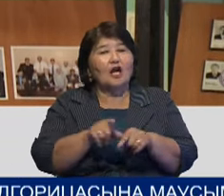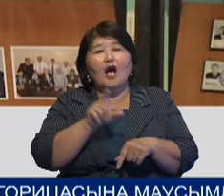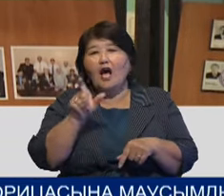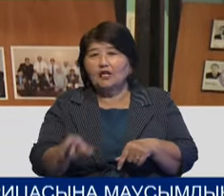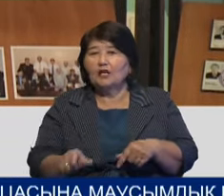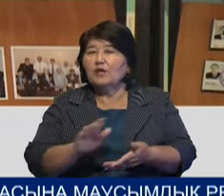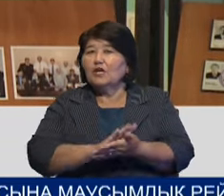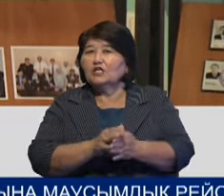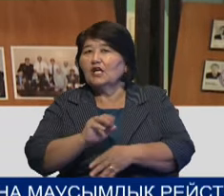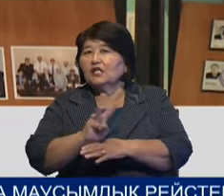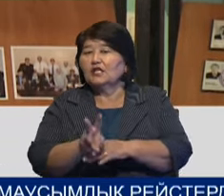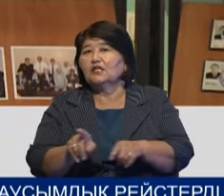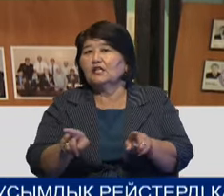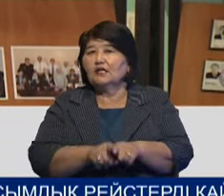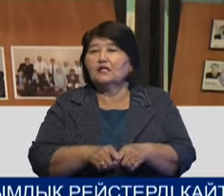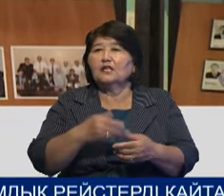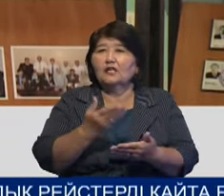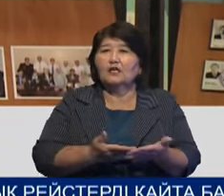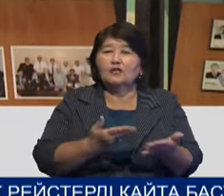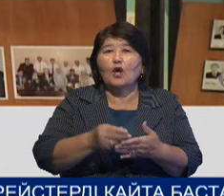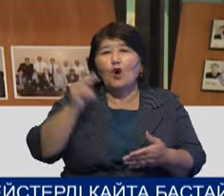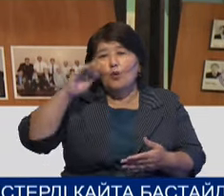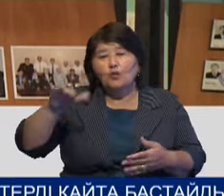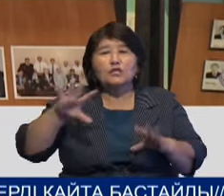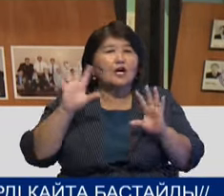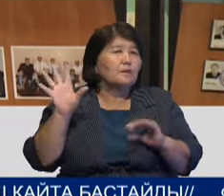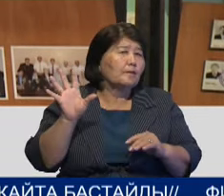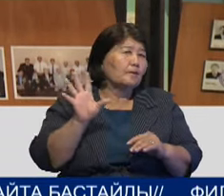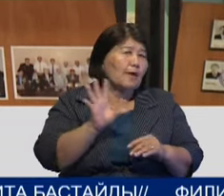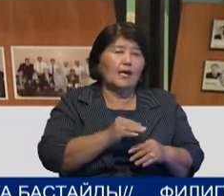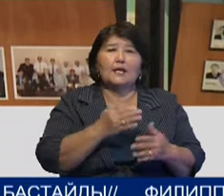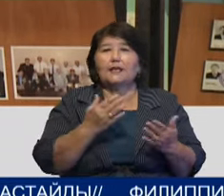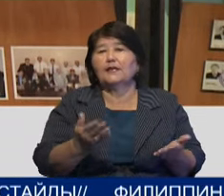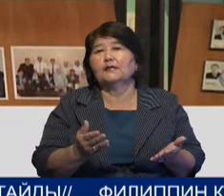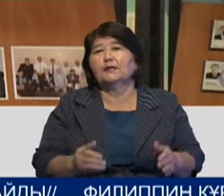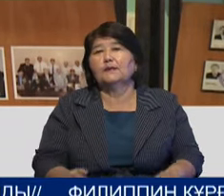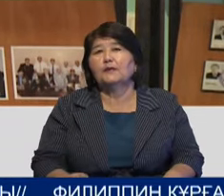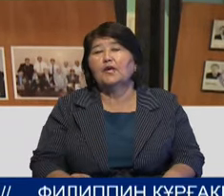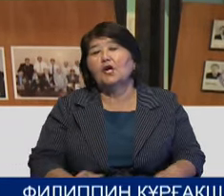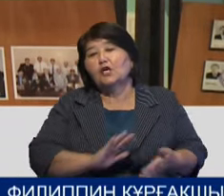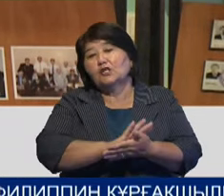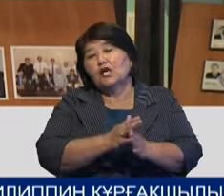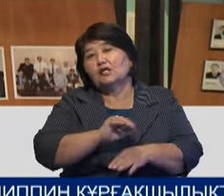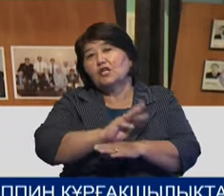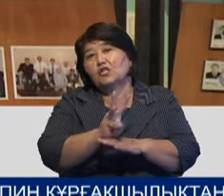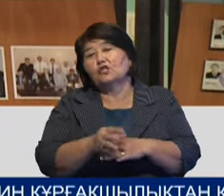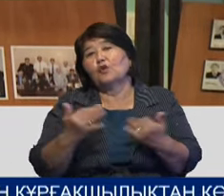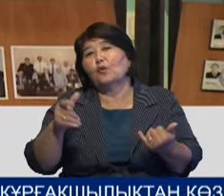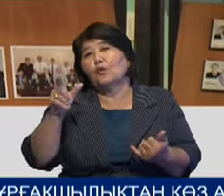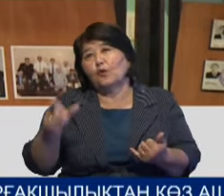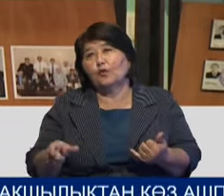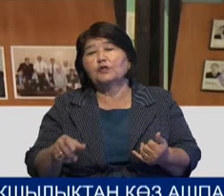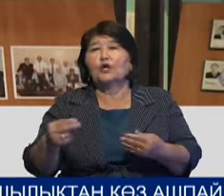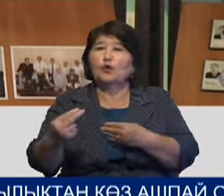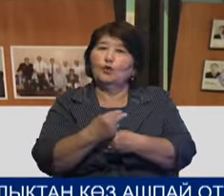деп 2000-ға жуық жаңағы оқушысы бар, басқасы бар, соның барлығының жағдайын жасау ол кісі мен